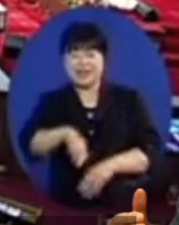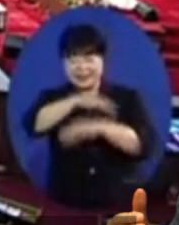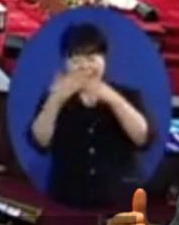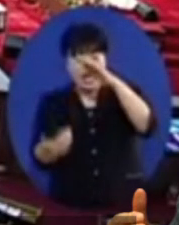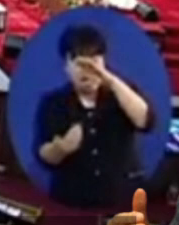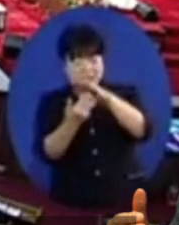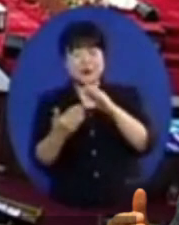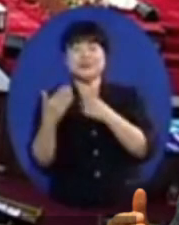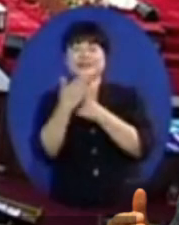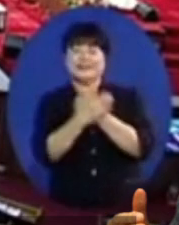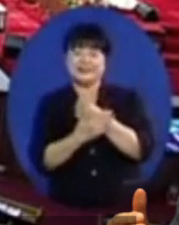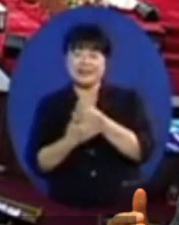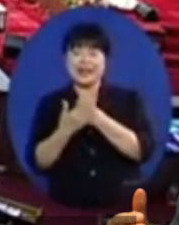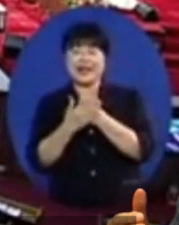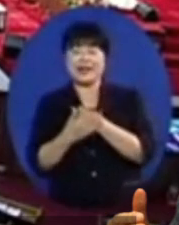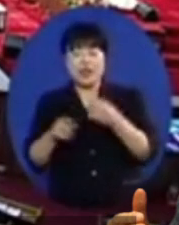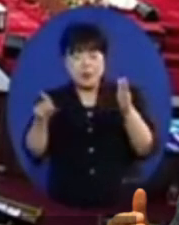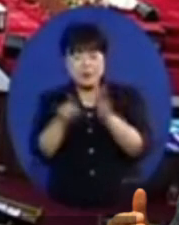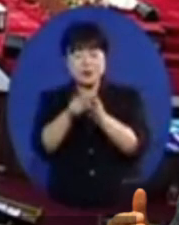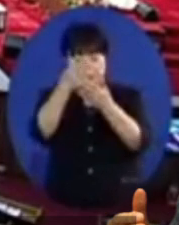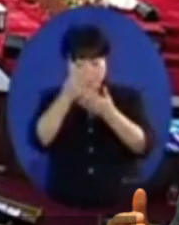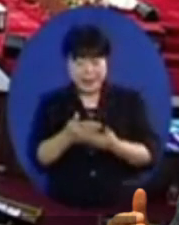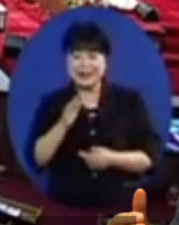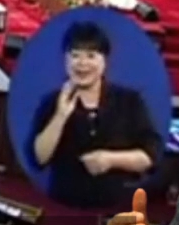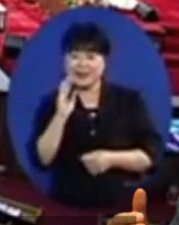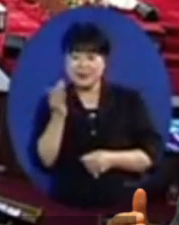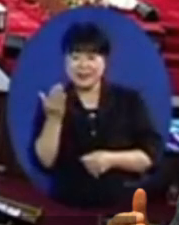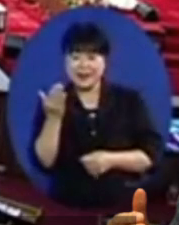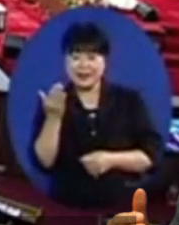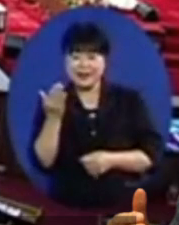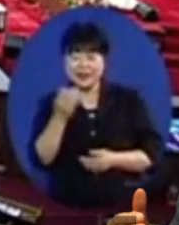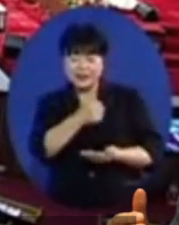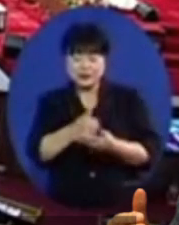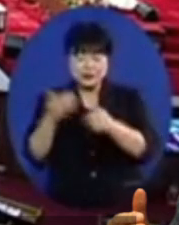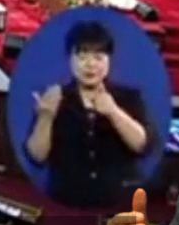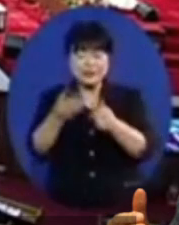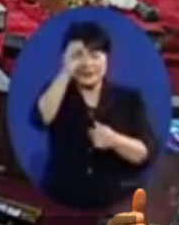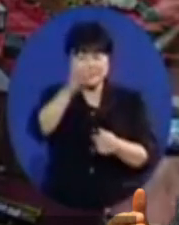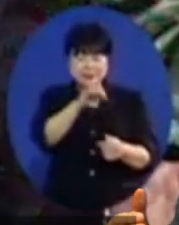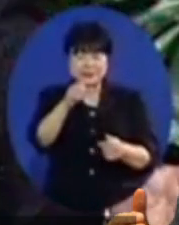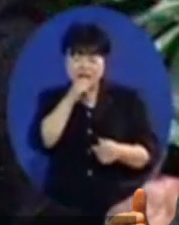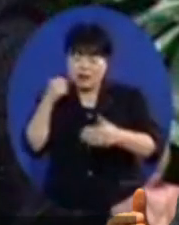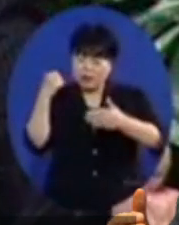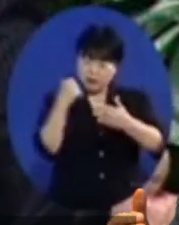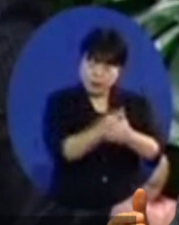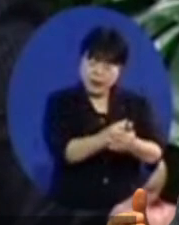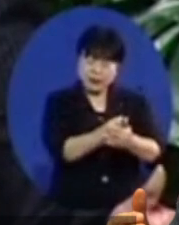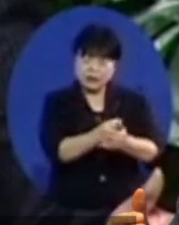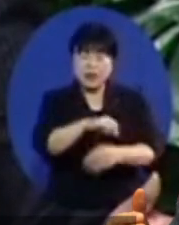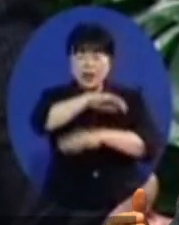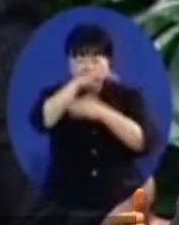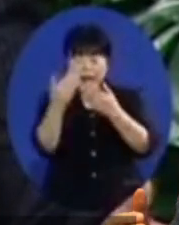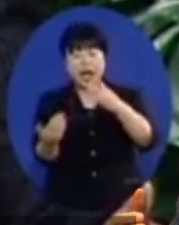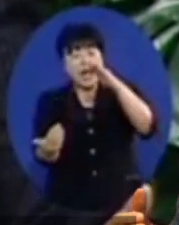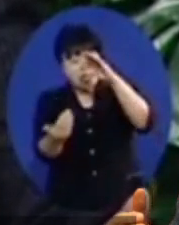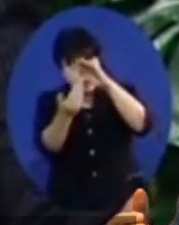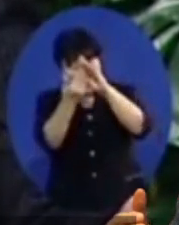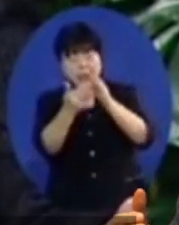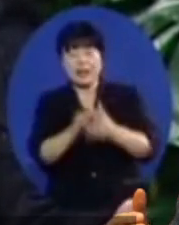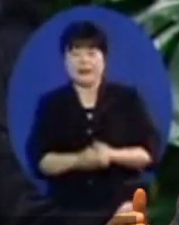주신 은혜를 믿음으로 받아야 되는 것입니다. 주님께서 십자가에 못 박혀서 내가 다 이루었다고